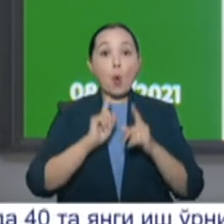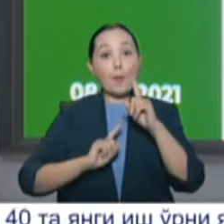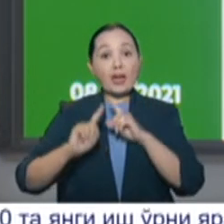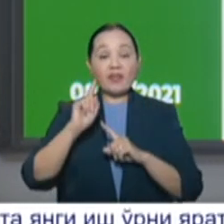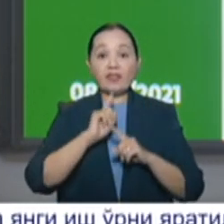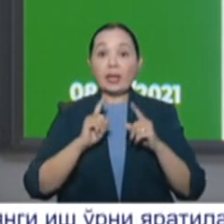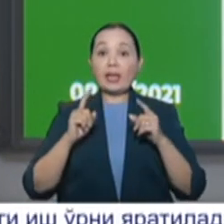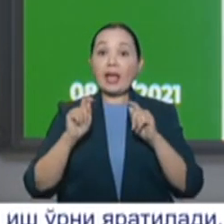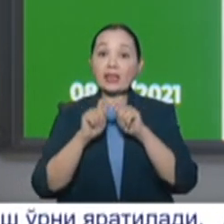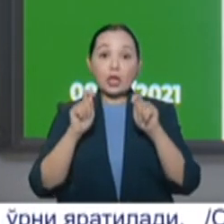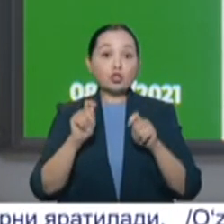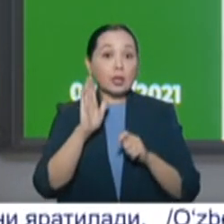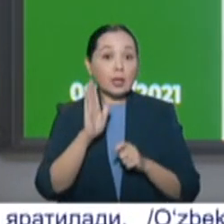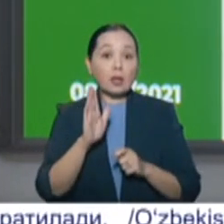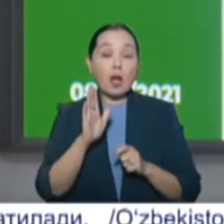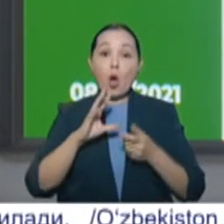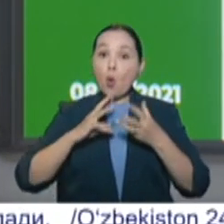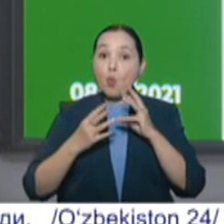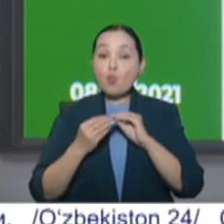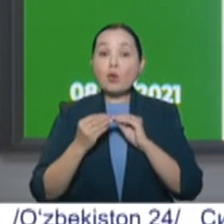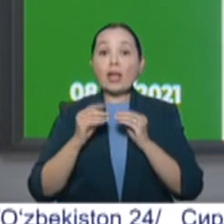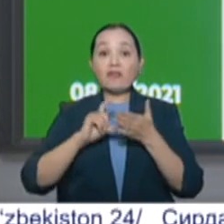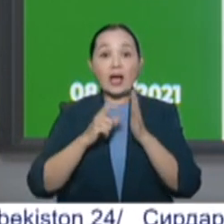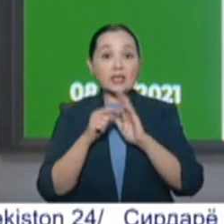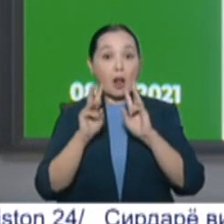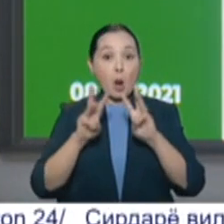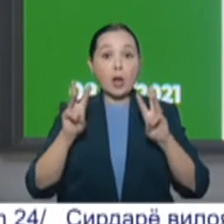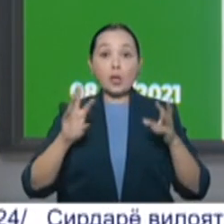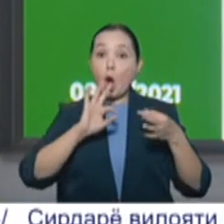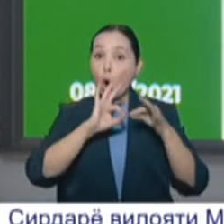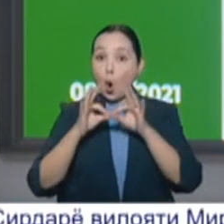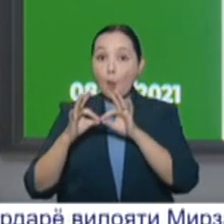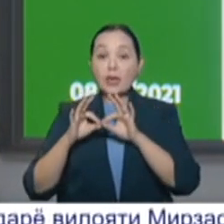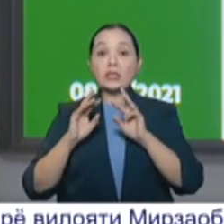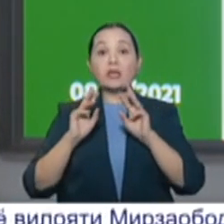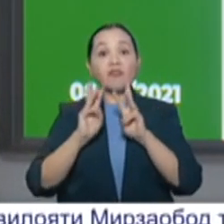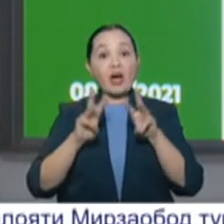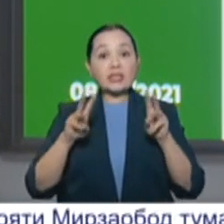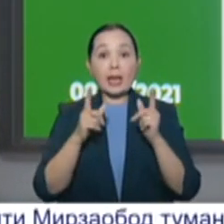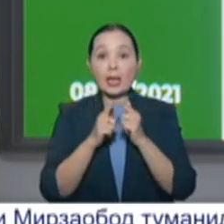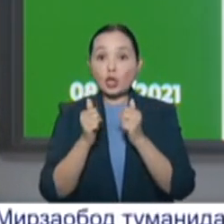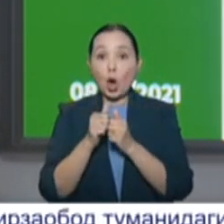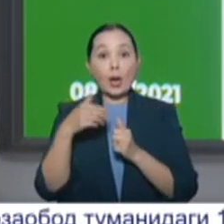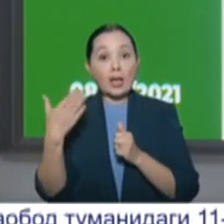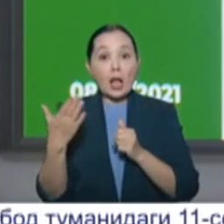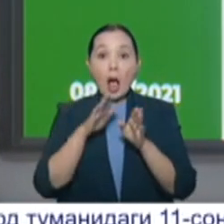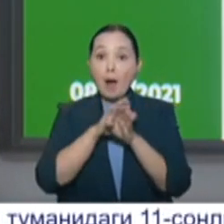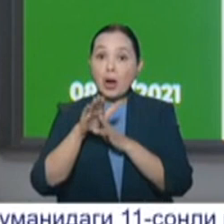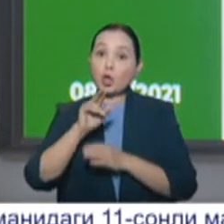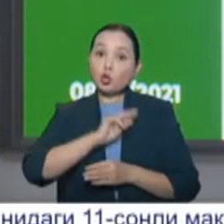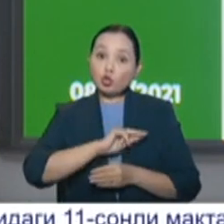bekorga tashkil etilayotgani yo'q. Umuman Vazirlar Mahkamasi komplekslari tomonidan, vazirlik idoralari tomonidan amalga oshirilayotgan ishlar